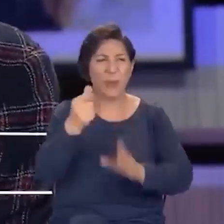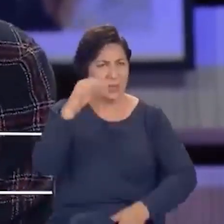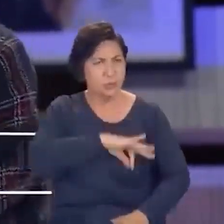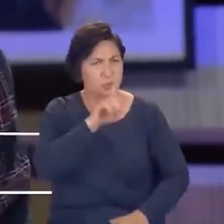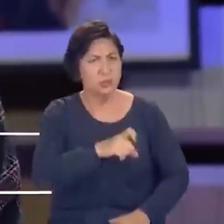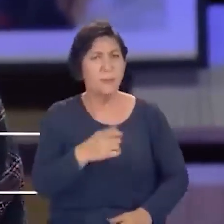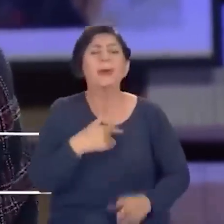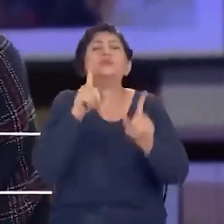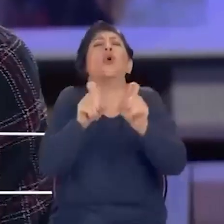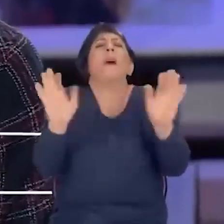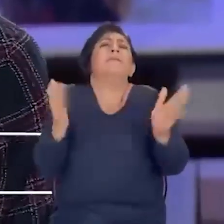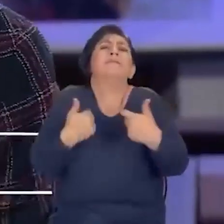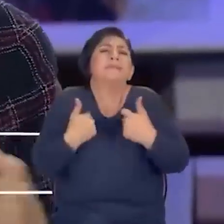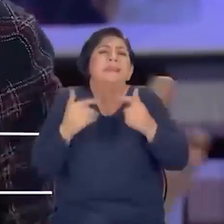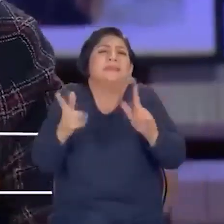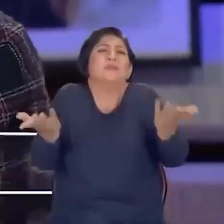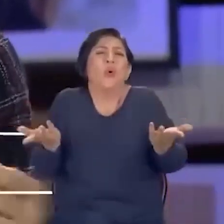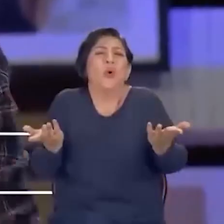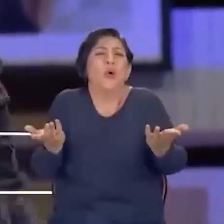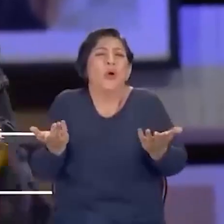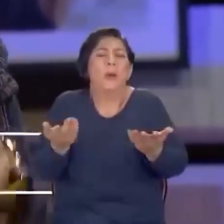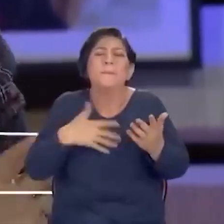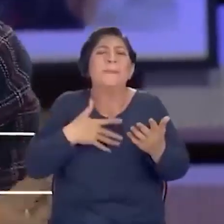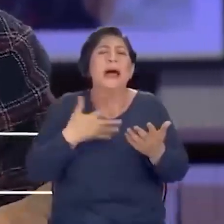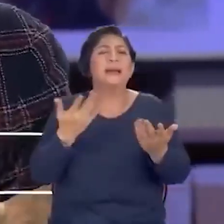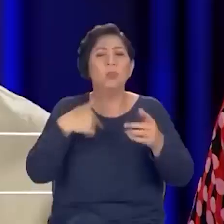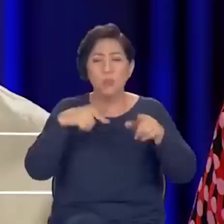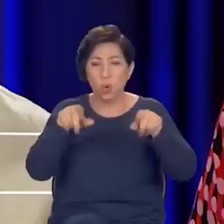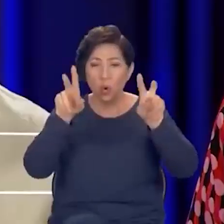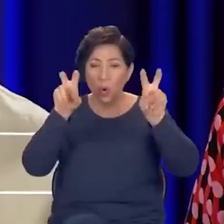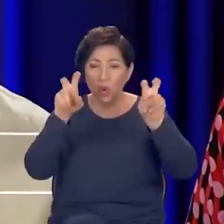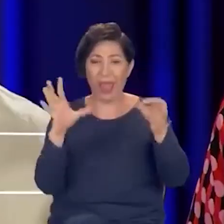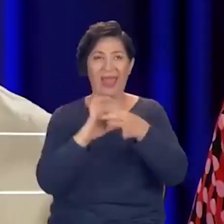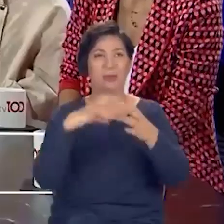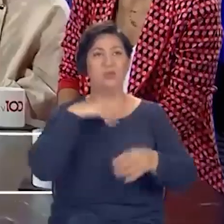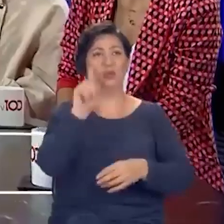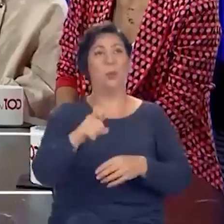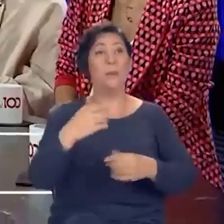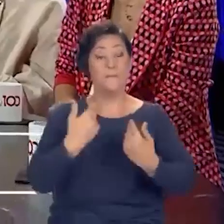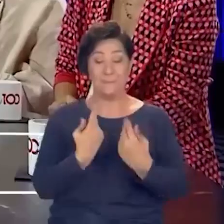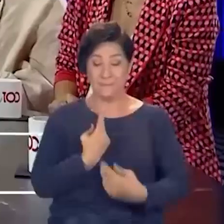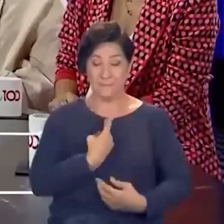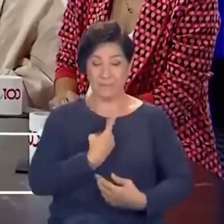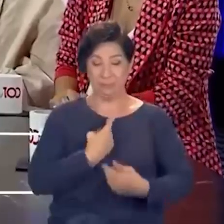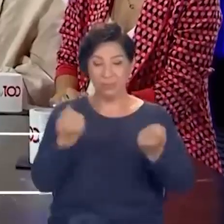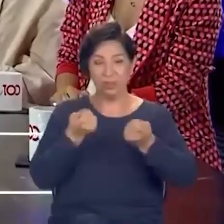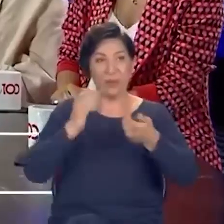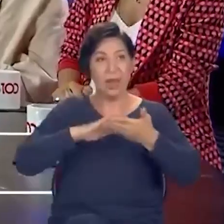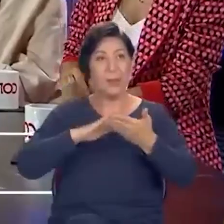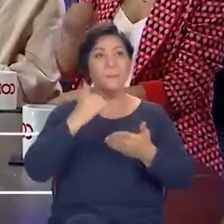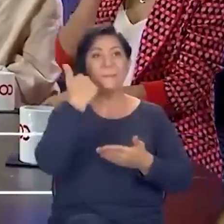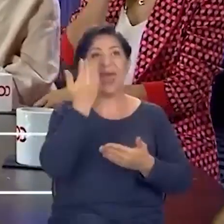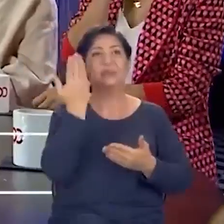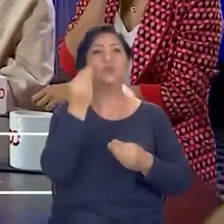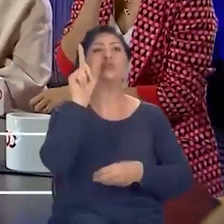kazanıyor musunuz? Ben hiç sormam böyle soruları. Yani ben bu konuyla ilgili soruyorum. Benim çalışma arkadaşım Beyazıt